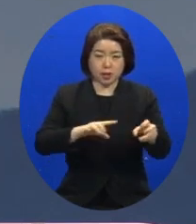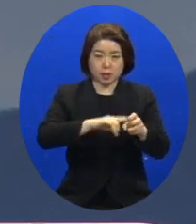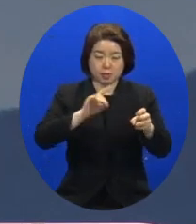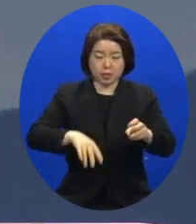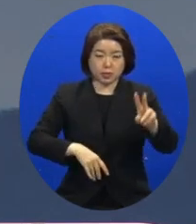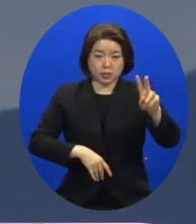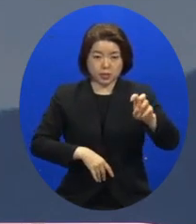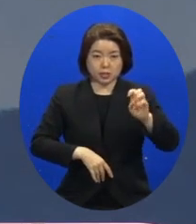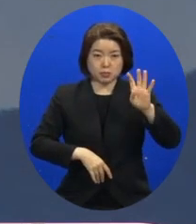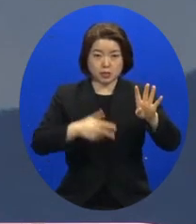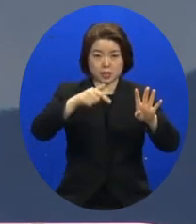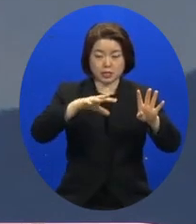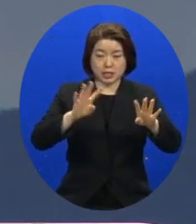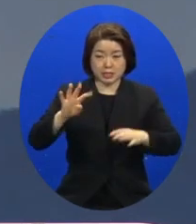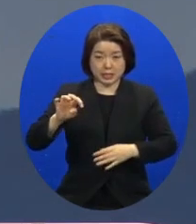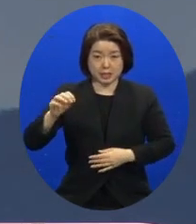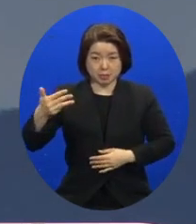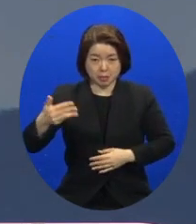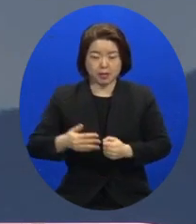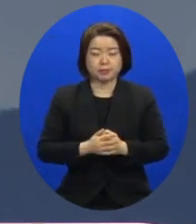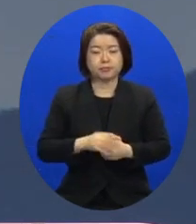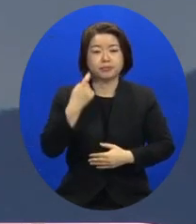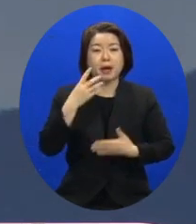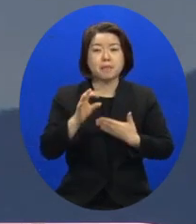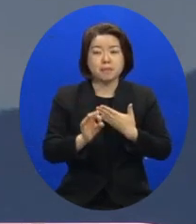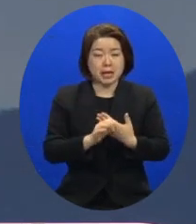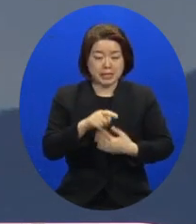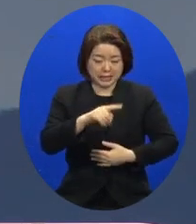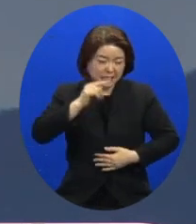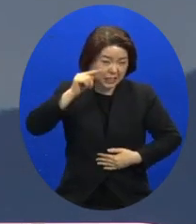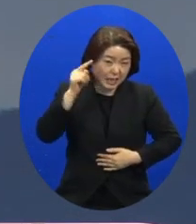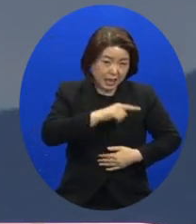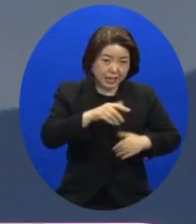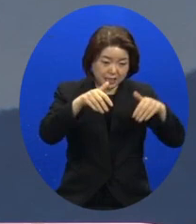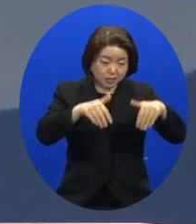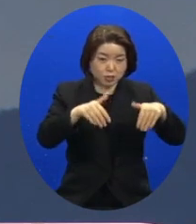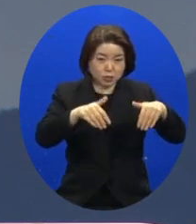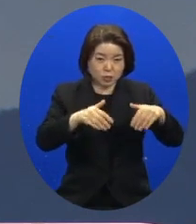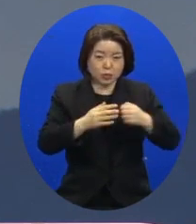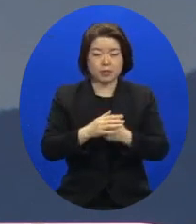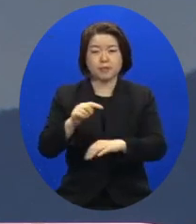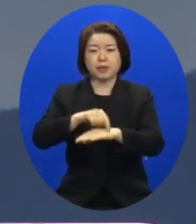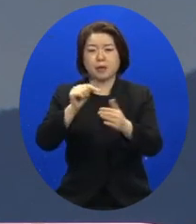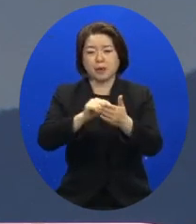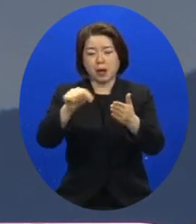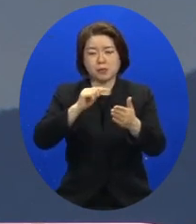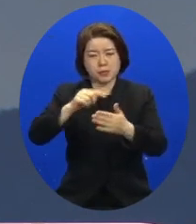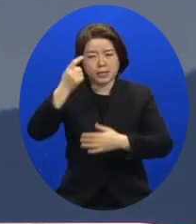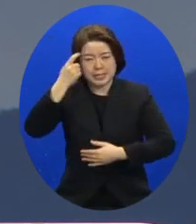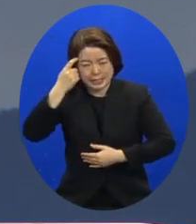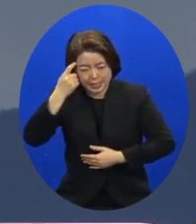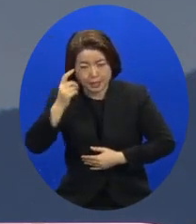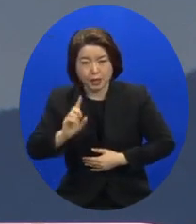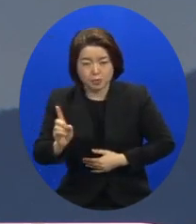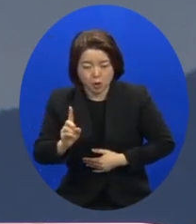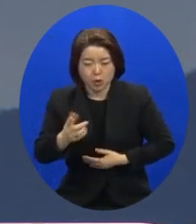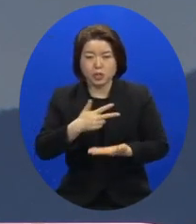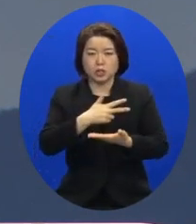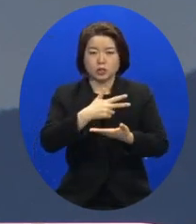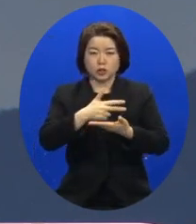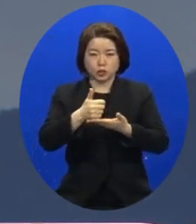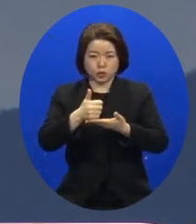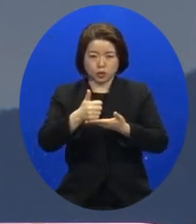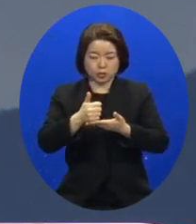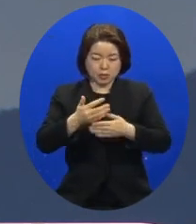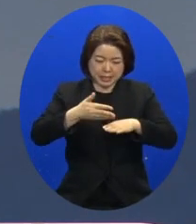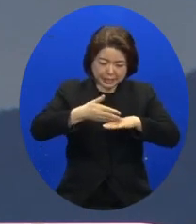24장 48절부터입니다. 만일 그 악한 종이 마음에 생각하기를 주인이 더디